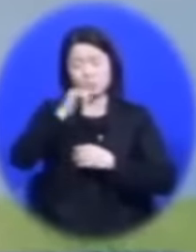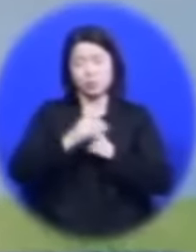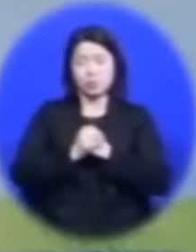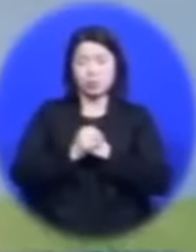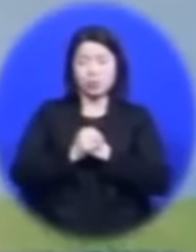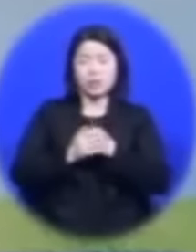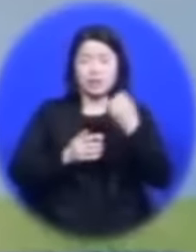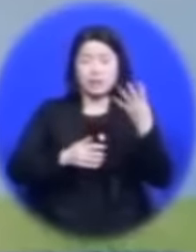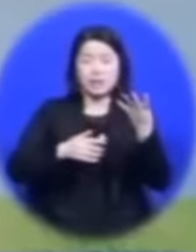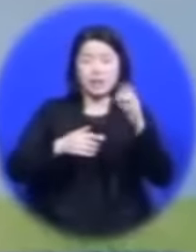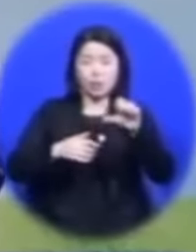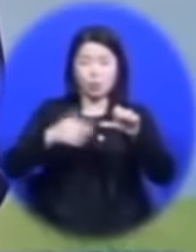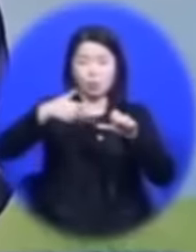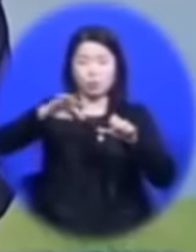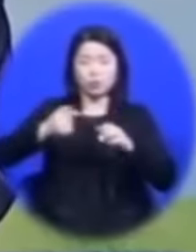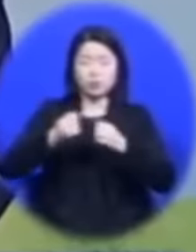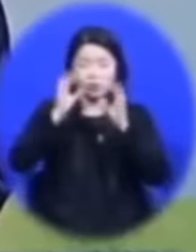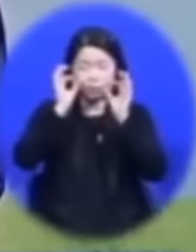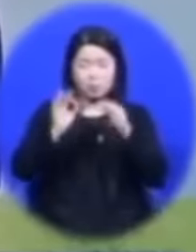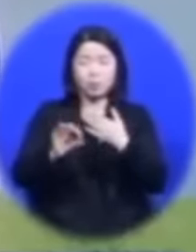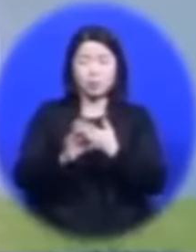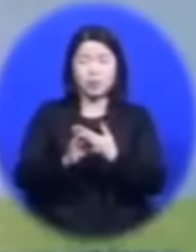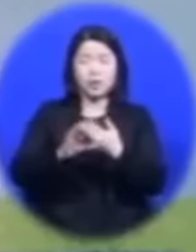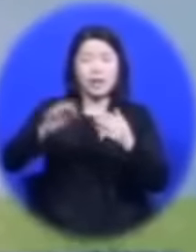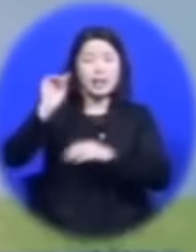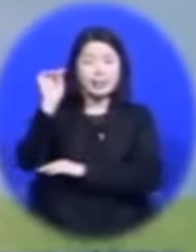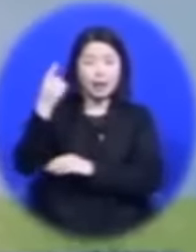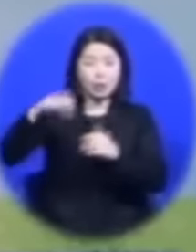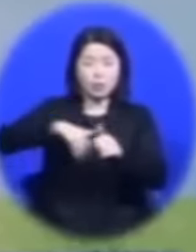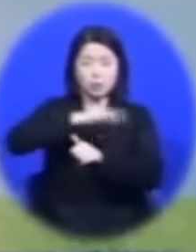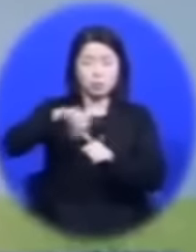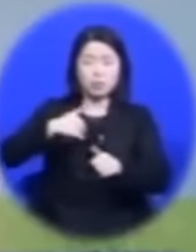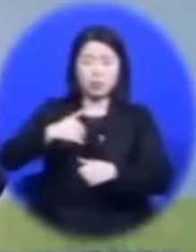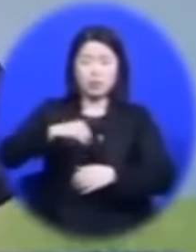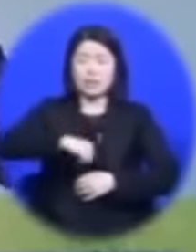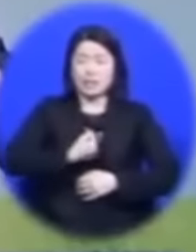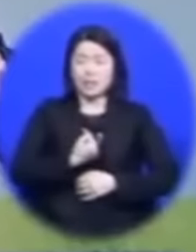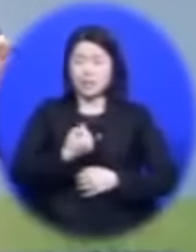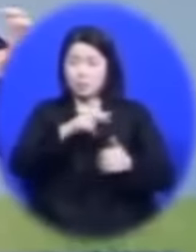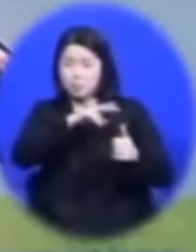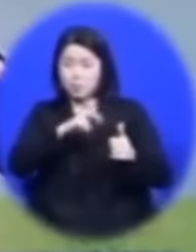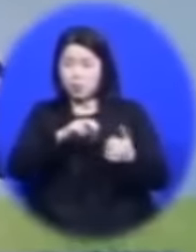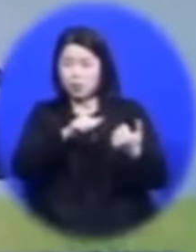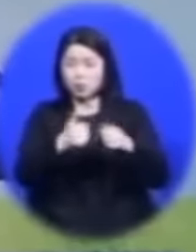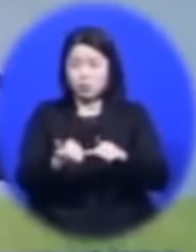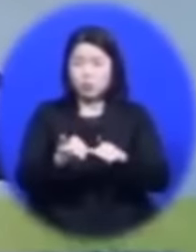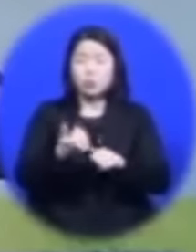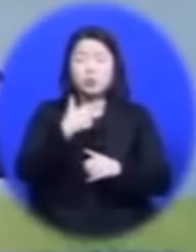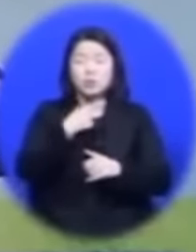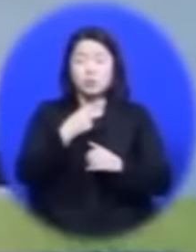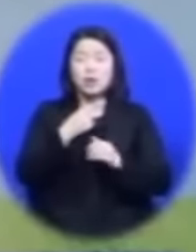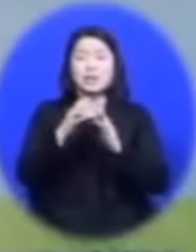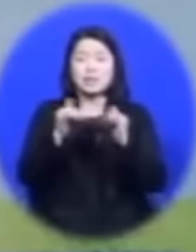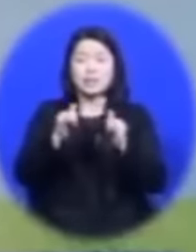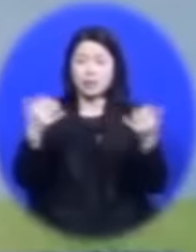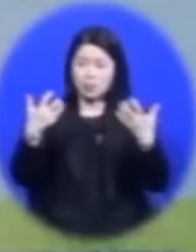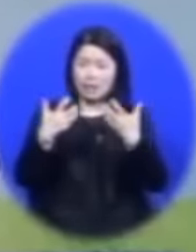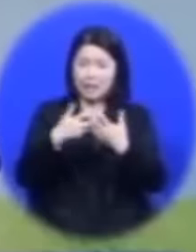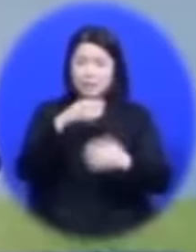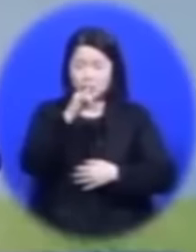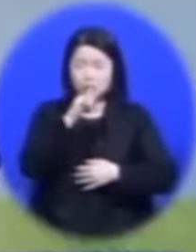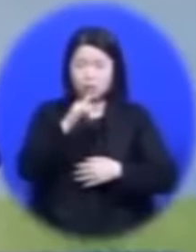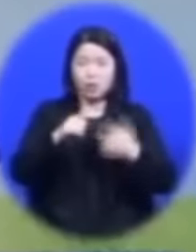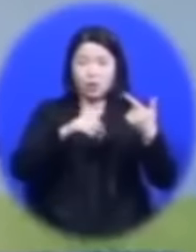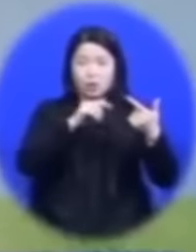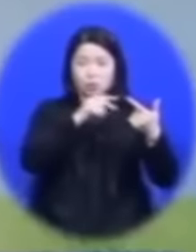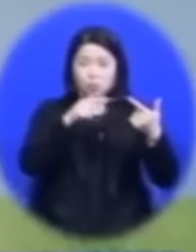같았습니다. 4절 5절에 보면은 다윗 주변에 다윗을 미워하고 죽이려는 사람들로 가득 차 있습니다. 6절 7절에